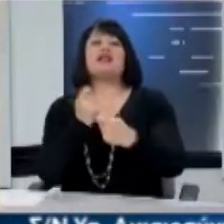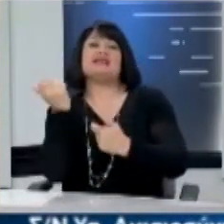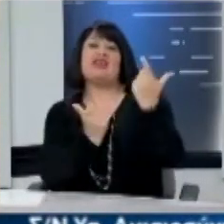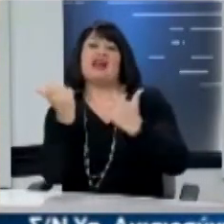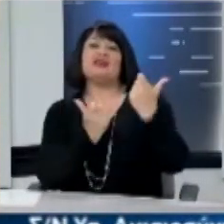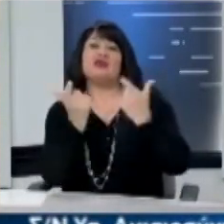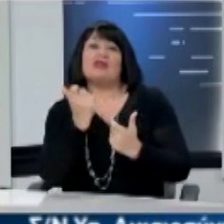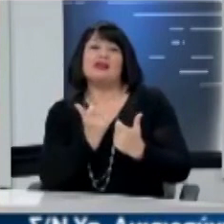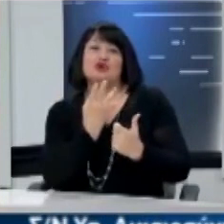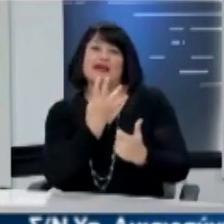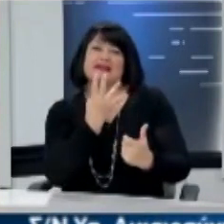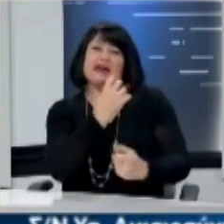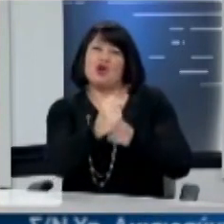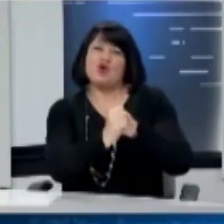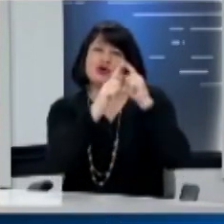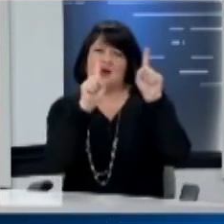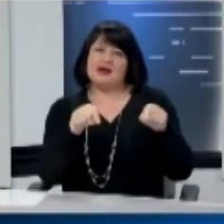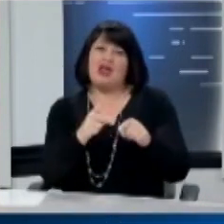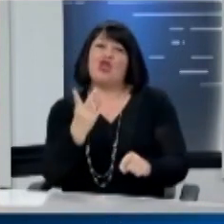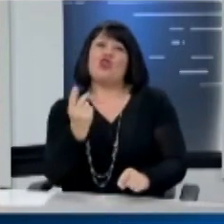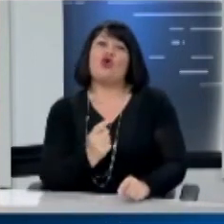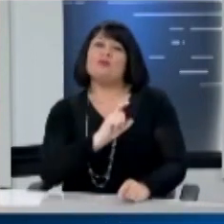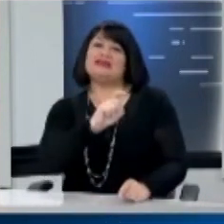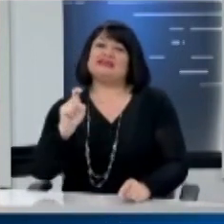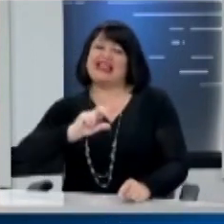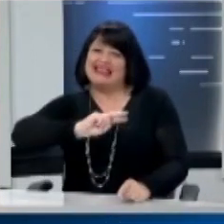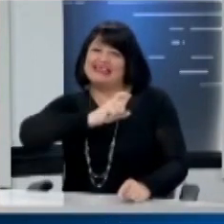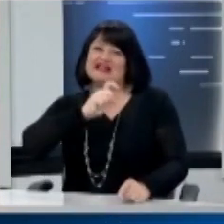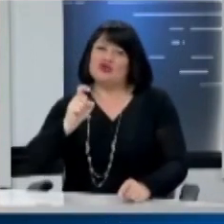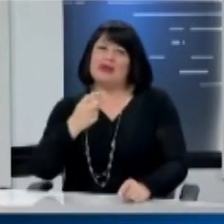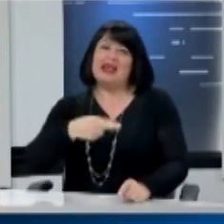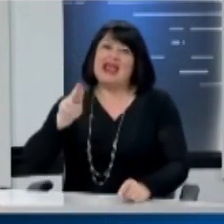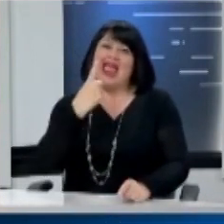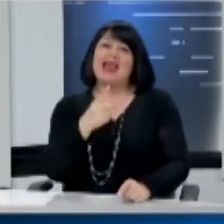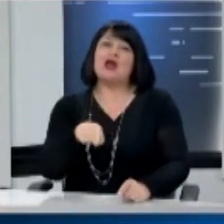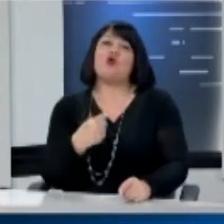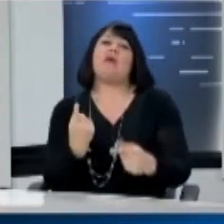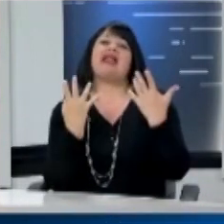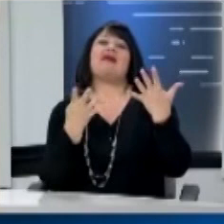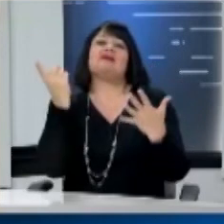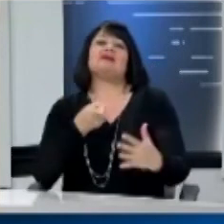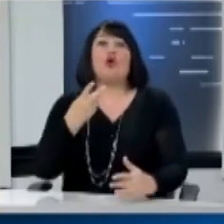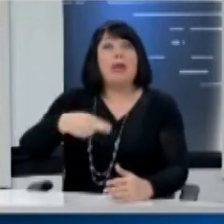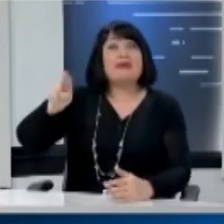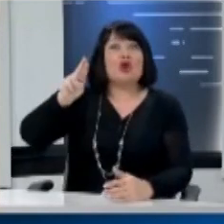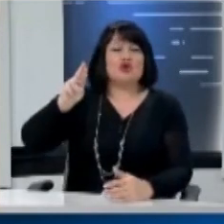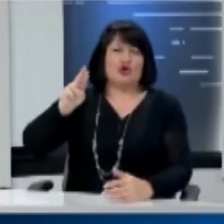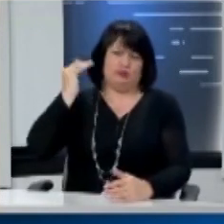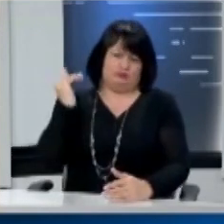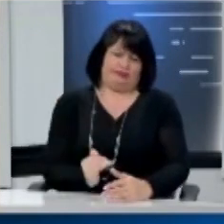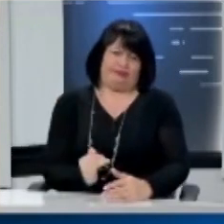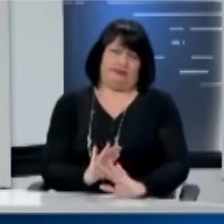μέσω επταετούς ομολόγου 2,5 δισεκατομμύρια με ιστορικό χαμηλό επιτόκιο 1,9%. Ενώ